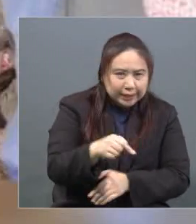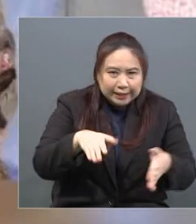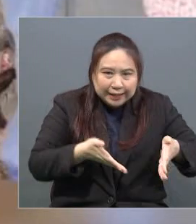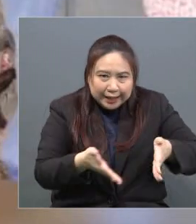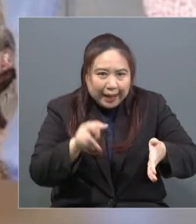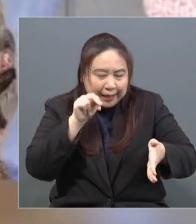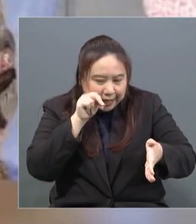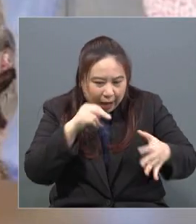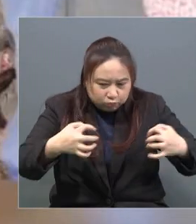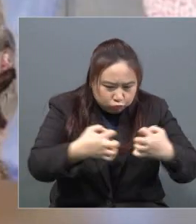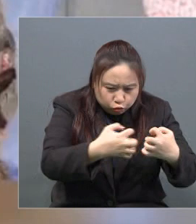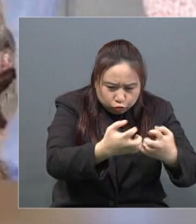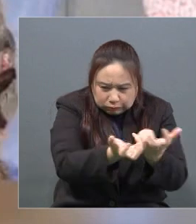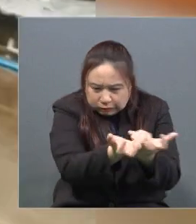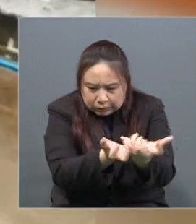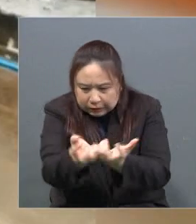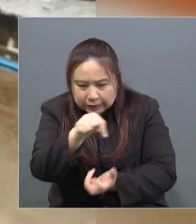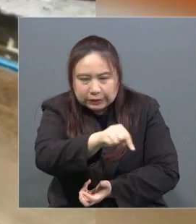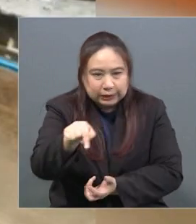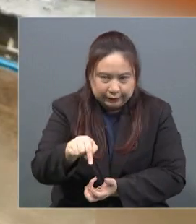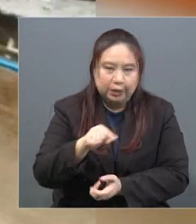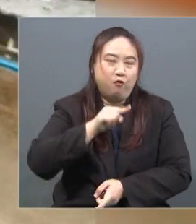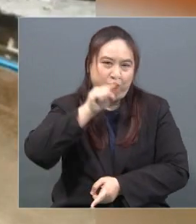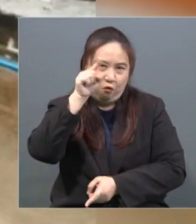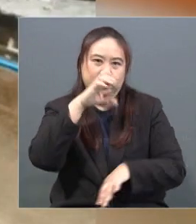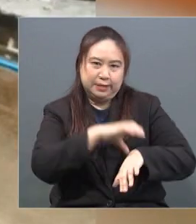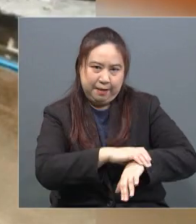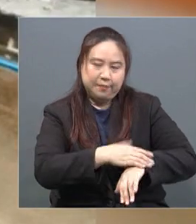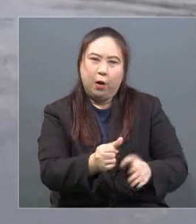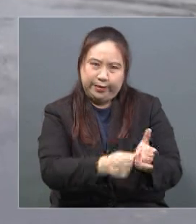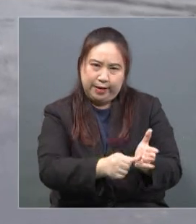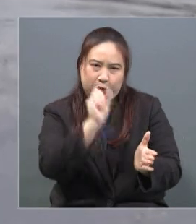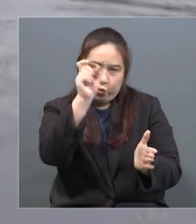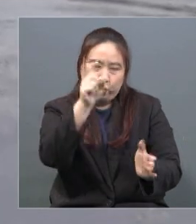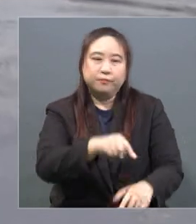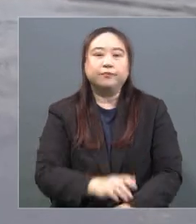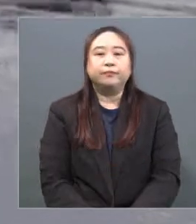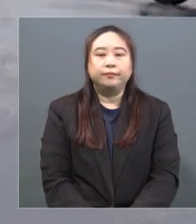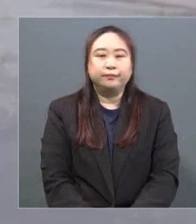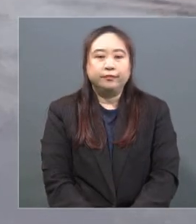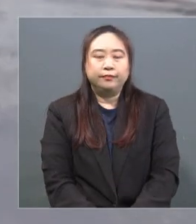ชับบอกว่าให้มีการแจ้งความดำเนินคดีแล้วก็จัดการแก้ไขอย่างเร่งด่วนเลยค่ะ